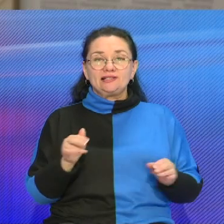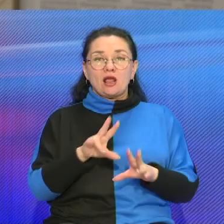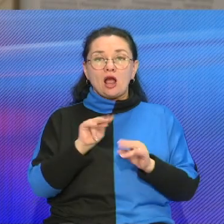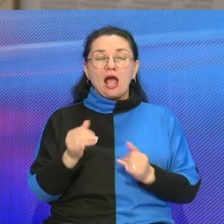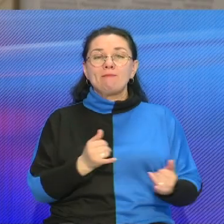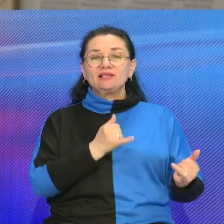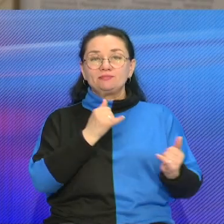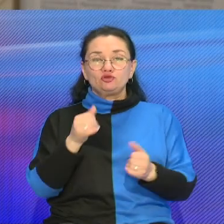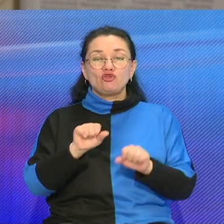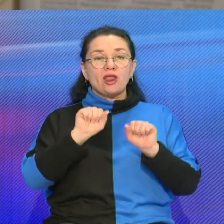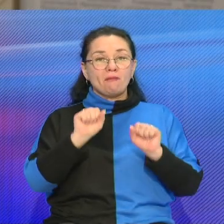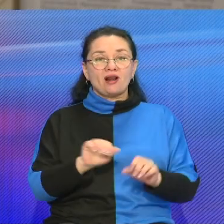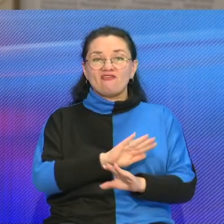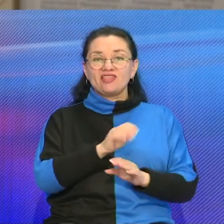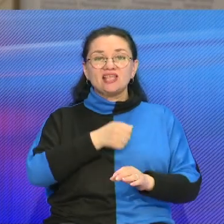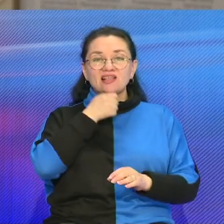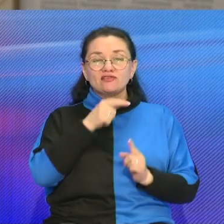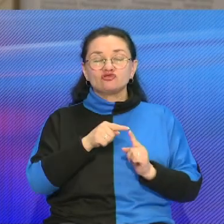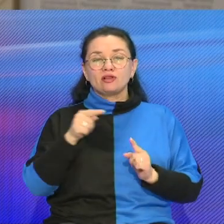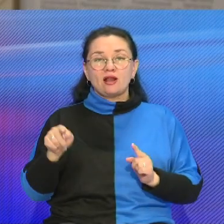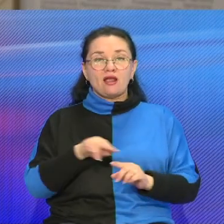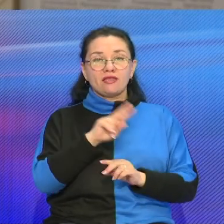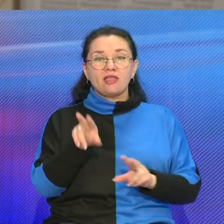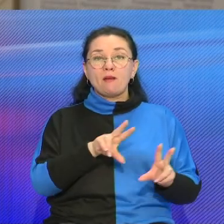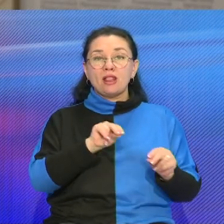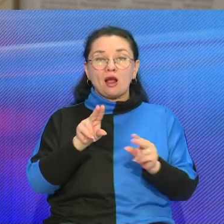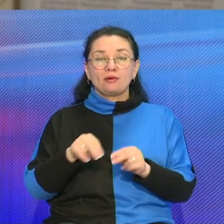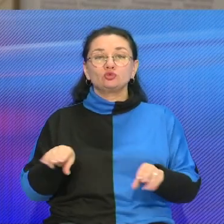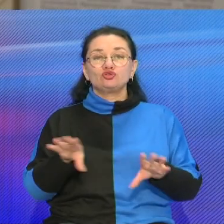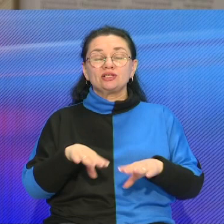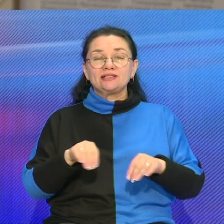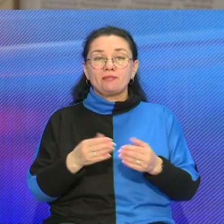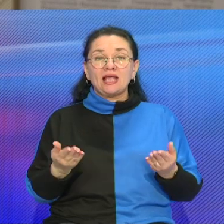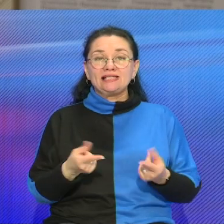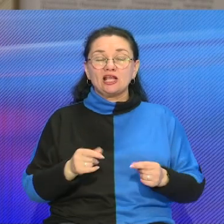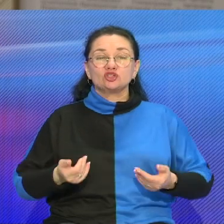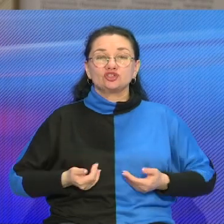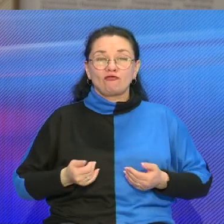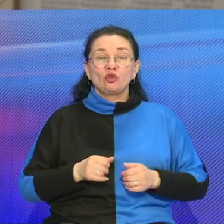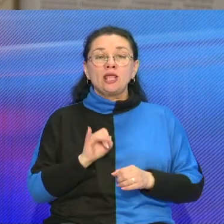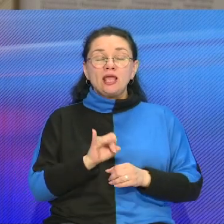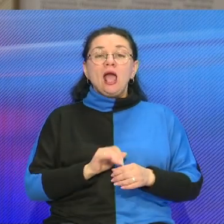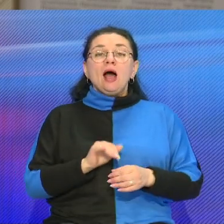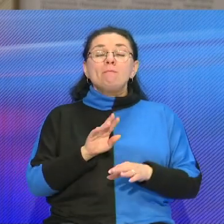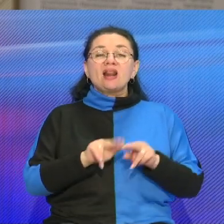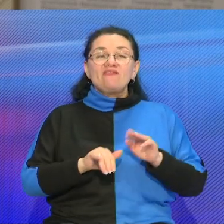прав несовершеннолетних, проживающих в неблагополучных семьях, а также вопросы надлежащей профилактической работы